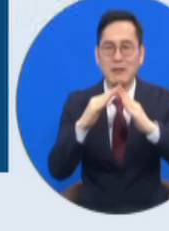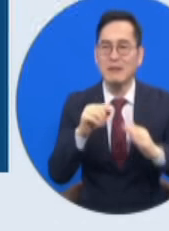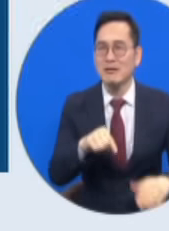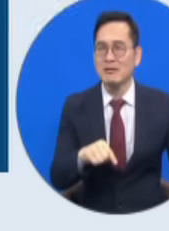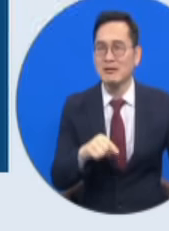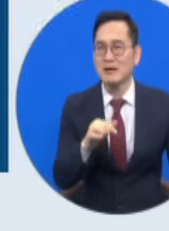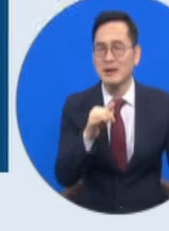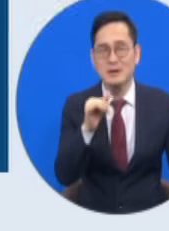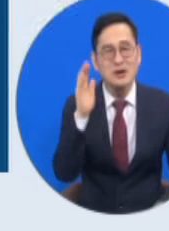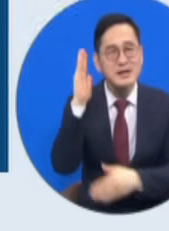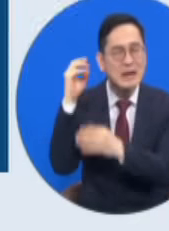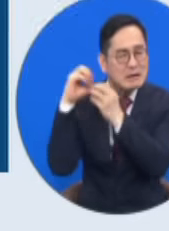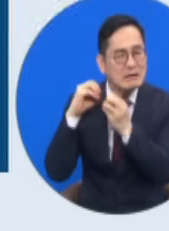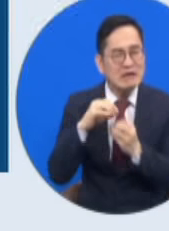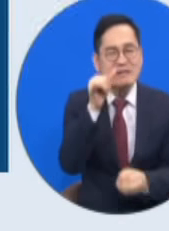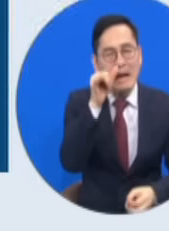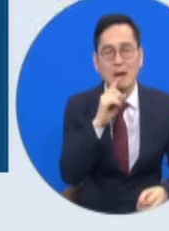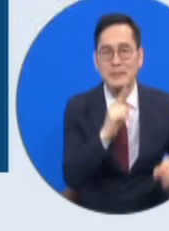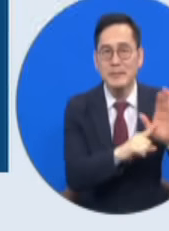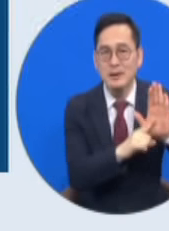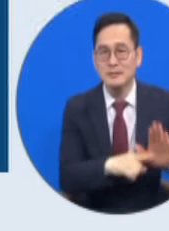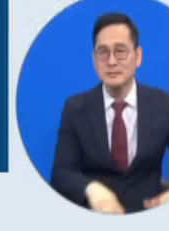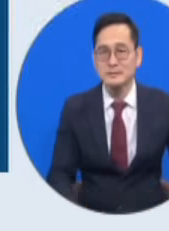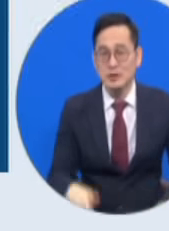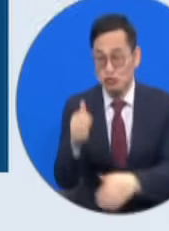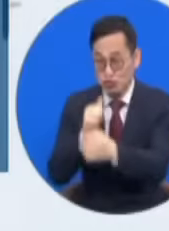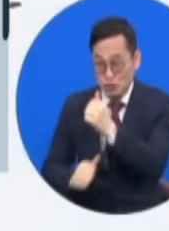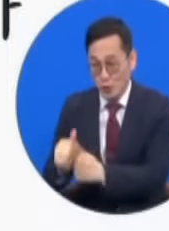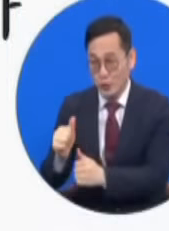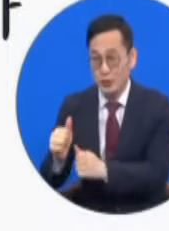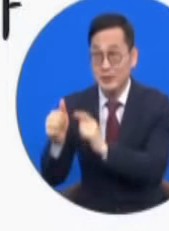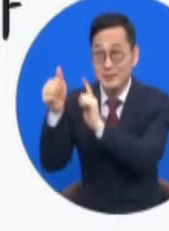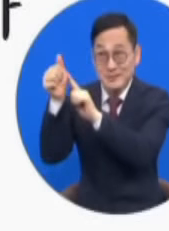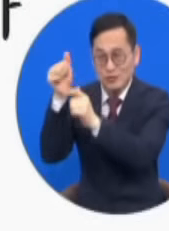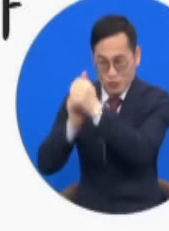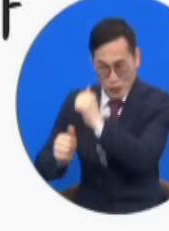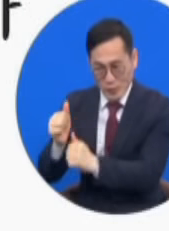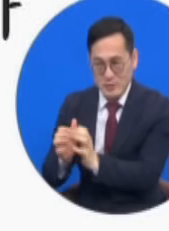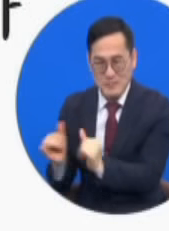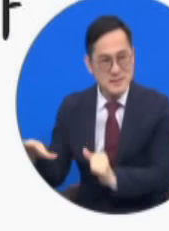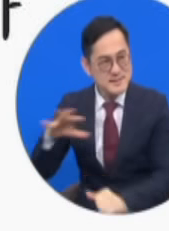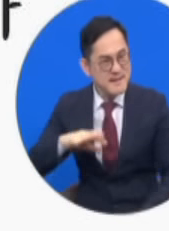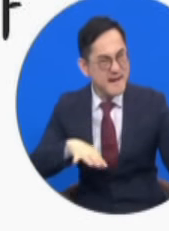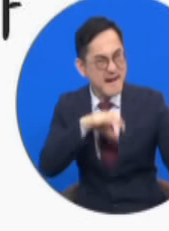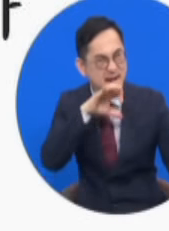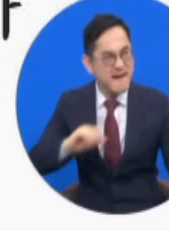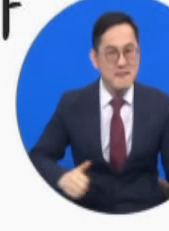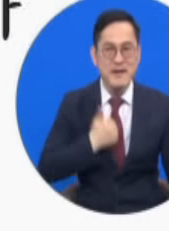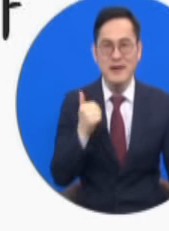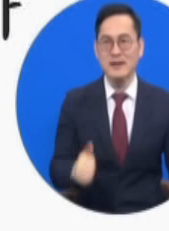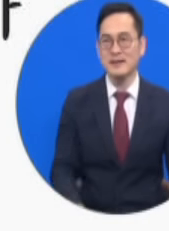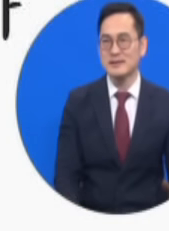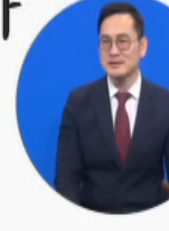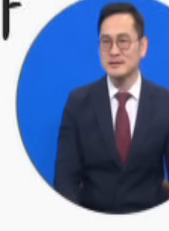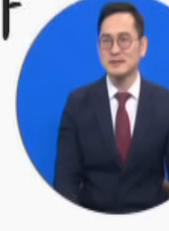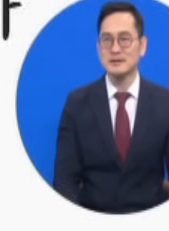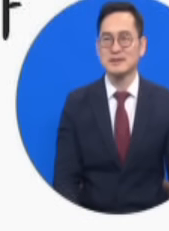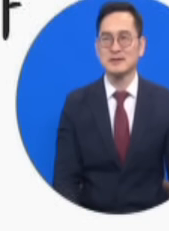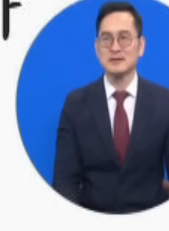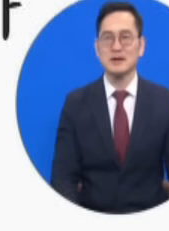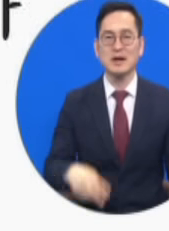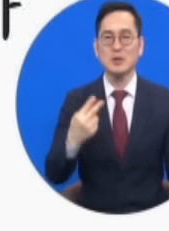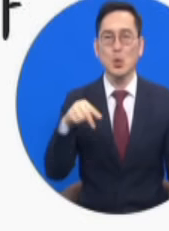언급했습니다. 그러자 퇴계 이황의 후손들이 화났습니다. 도산서원이 긴급 시국성명을 냈습니다.